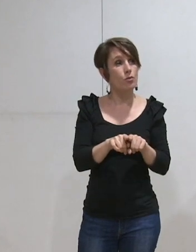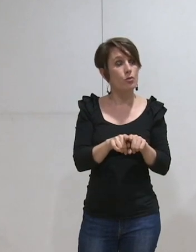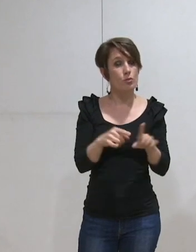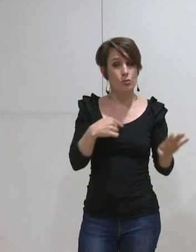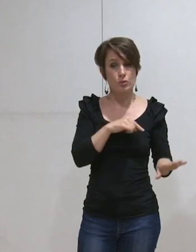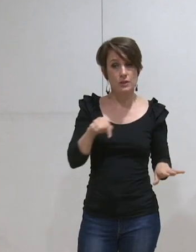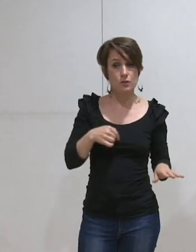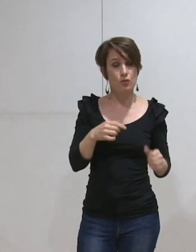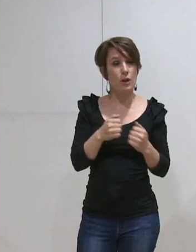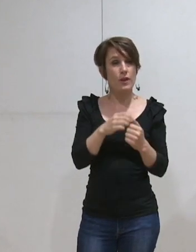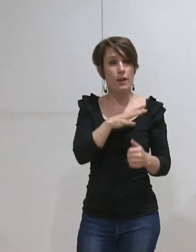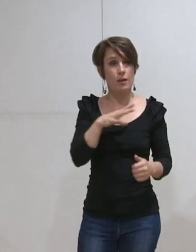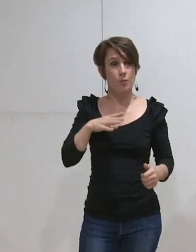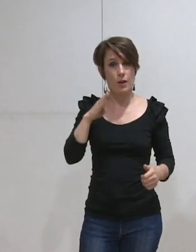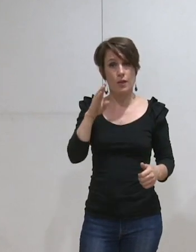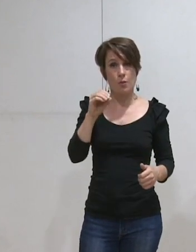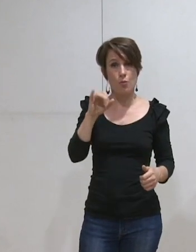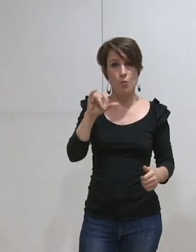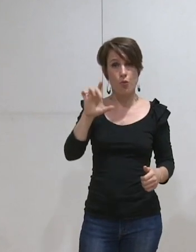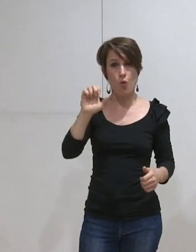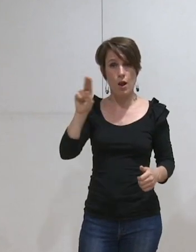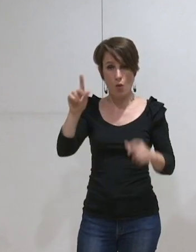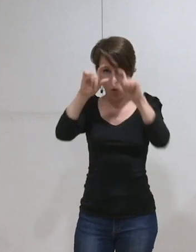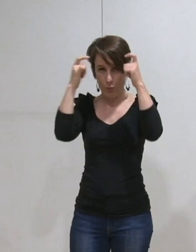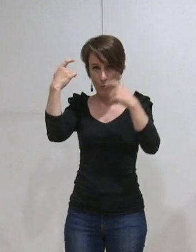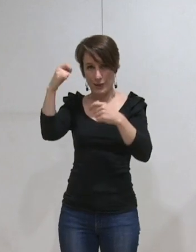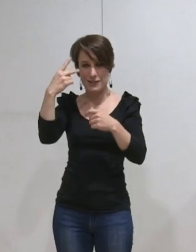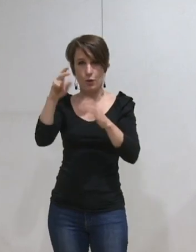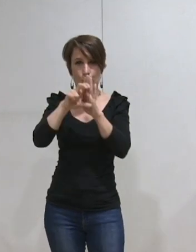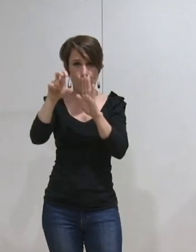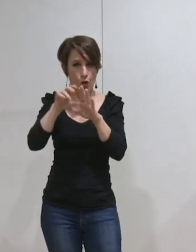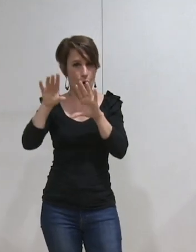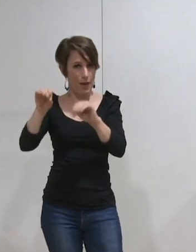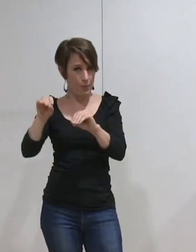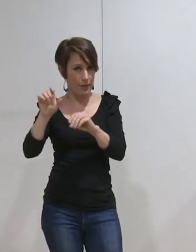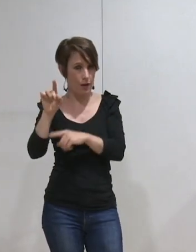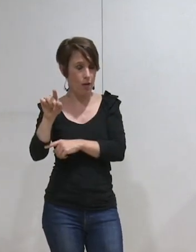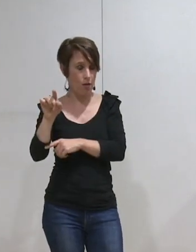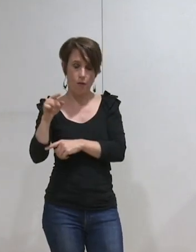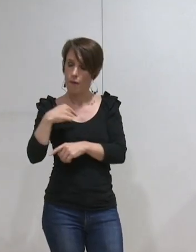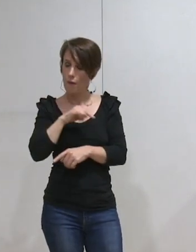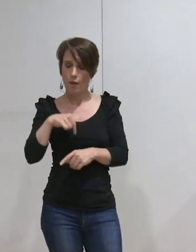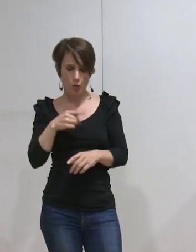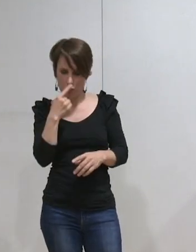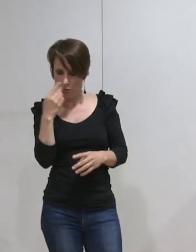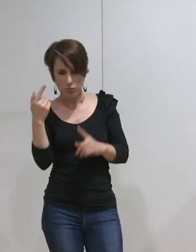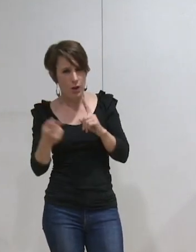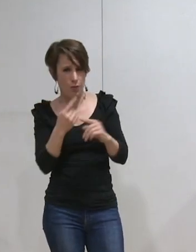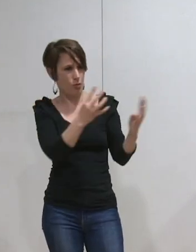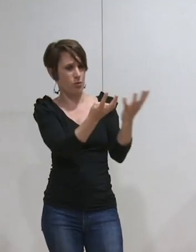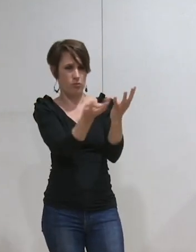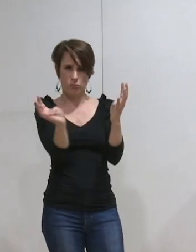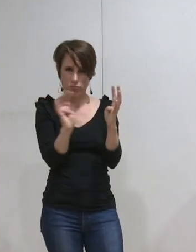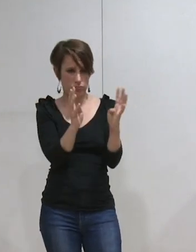avec Marie boilot présidente de grenol habitat euh a coordonneré les acteurs de la ville mais également plus largement euh